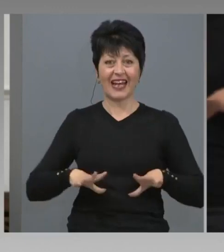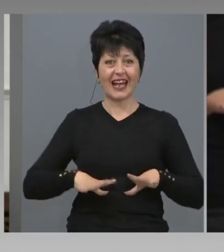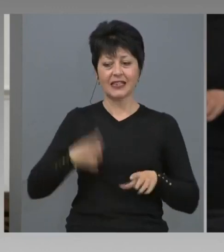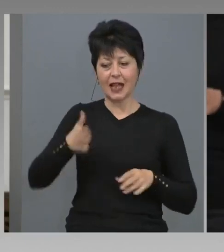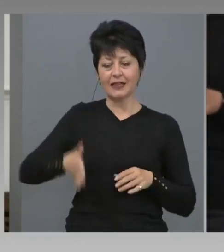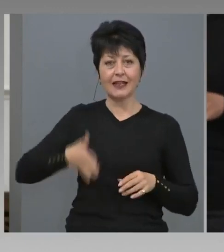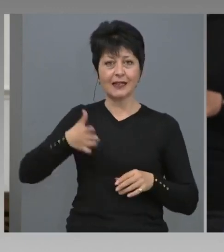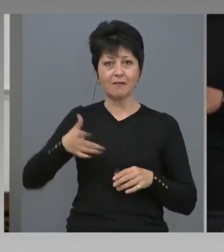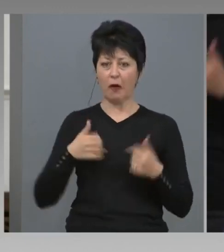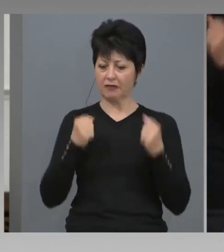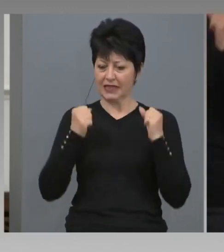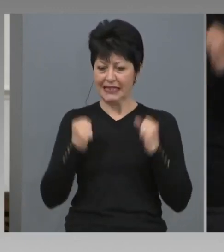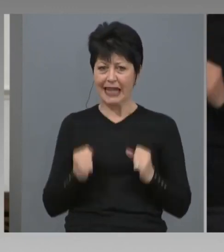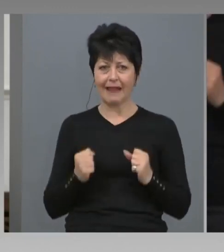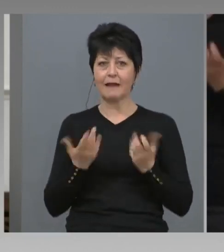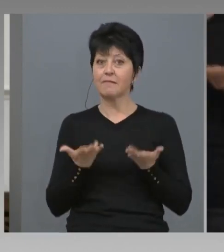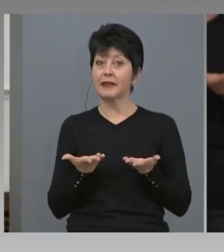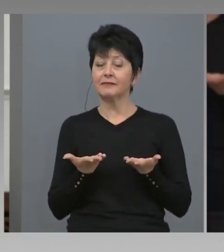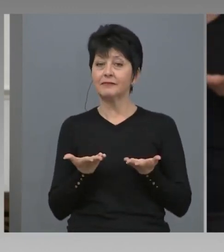може?